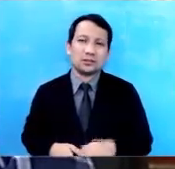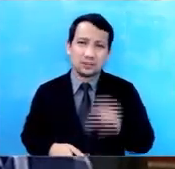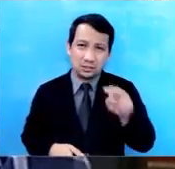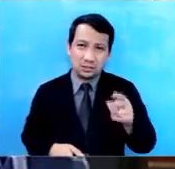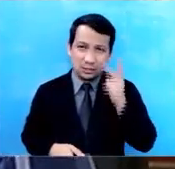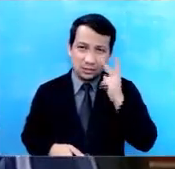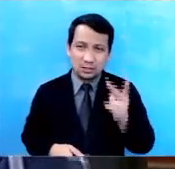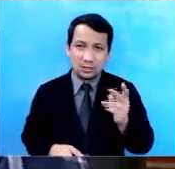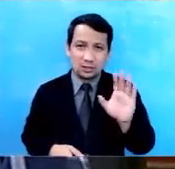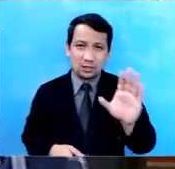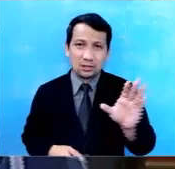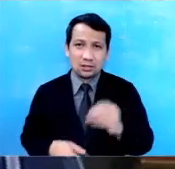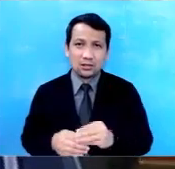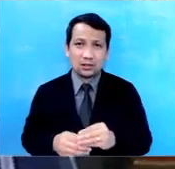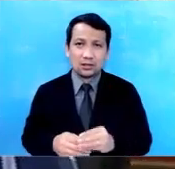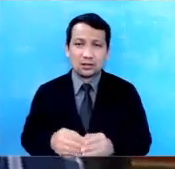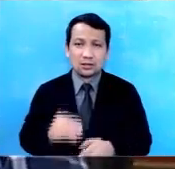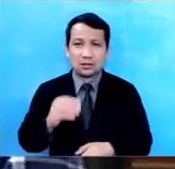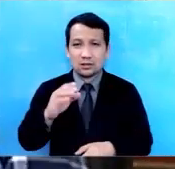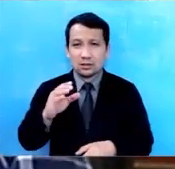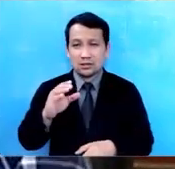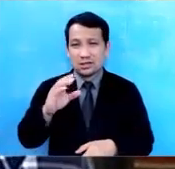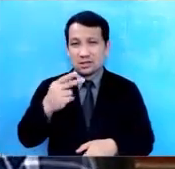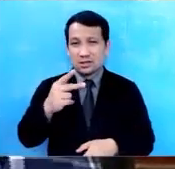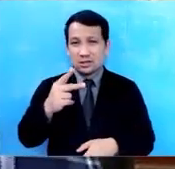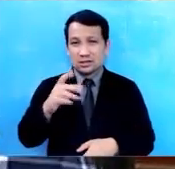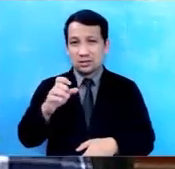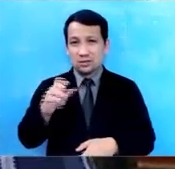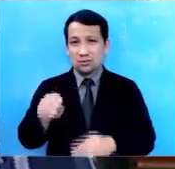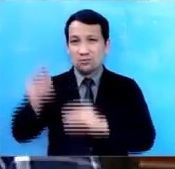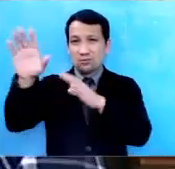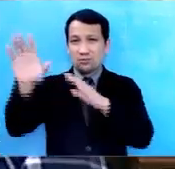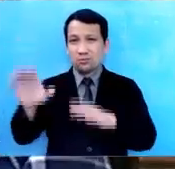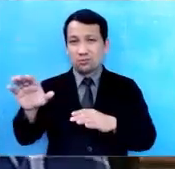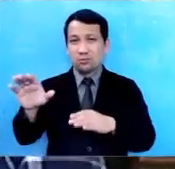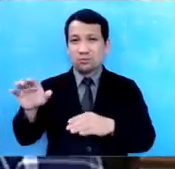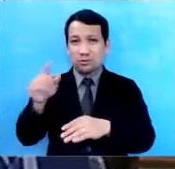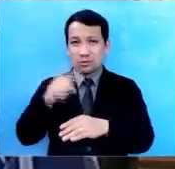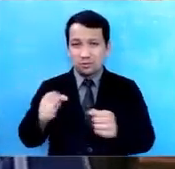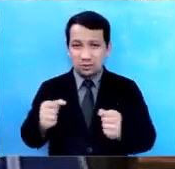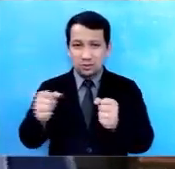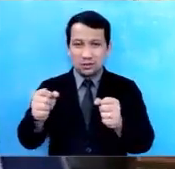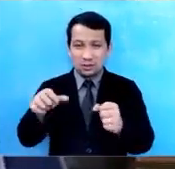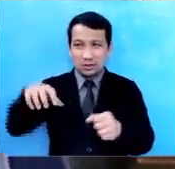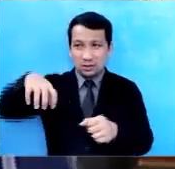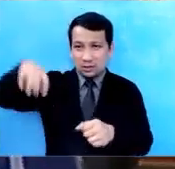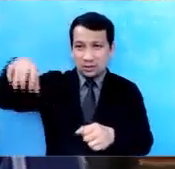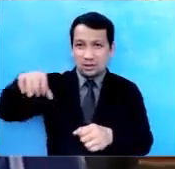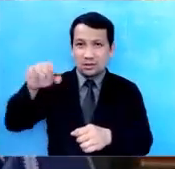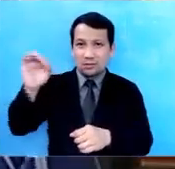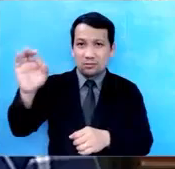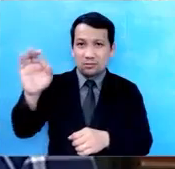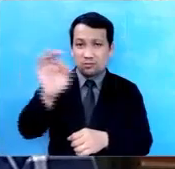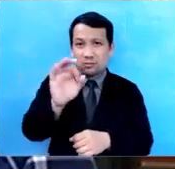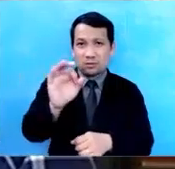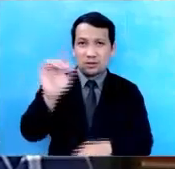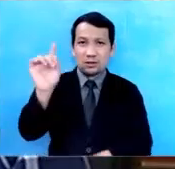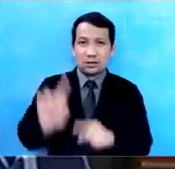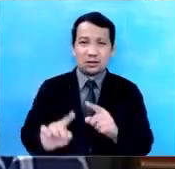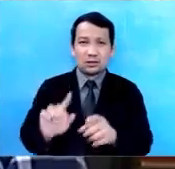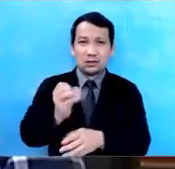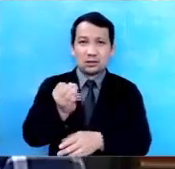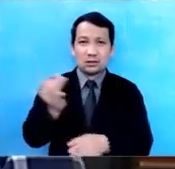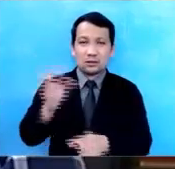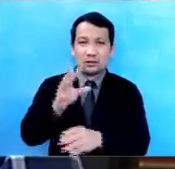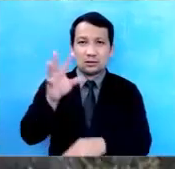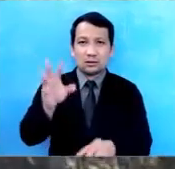ang keyhole? Sibi bundok yan, merong ginawang kalsada. Sa gilid niyan, yung mga butas-butas, kasama pala sa bilang nila yung